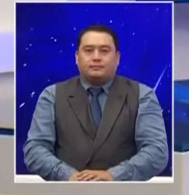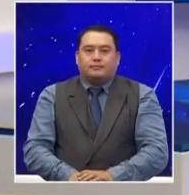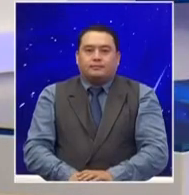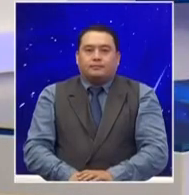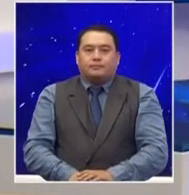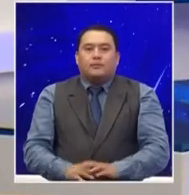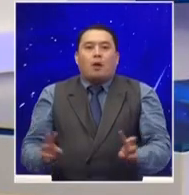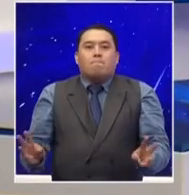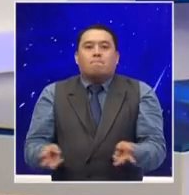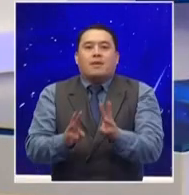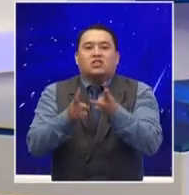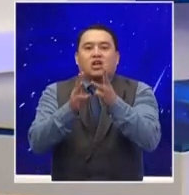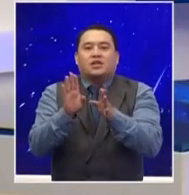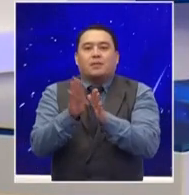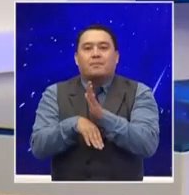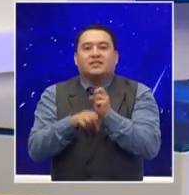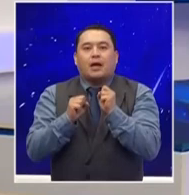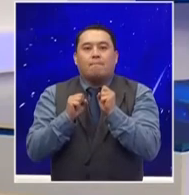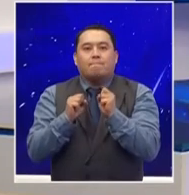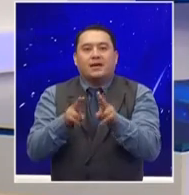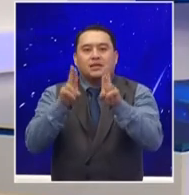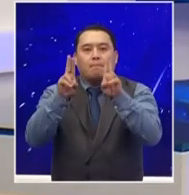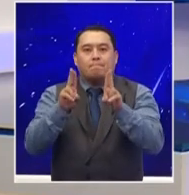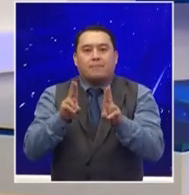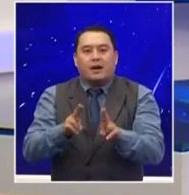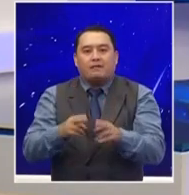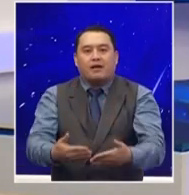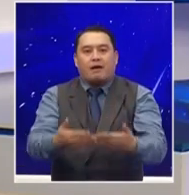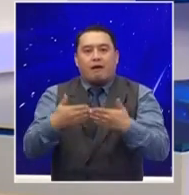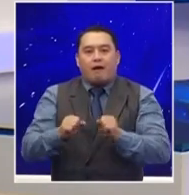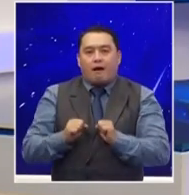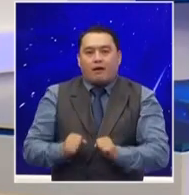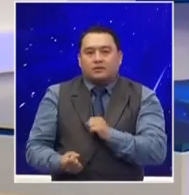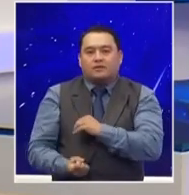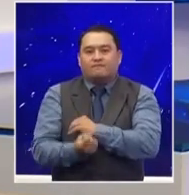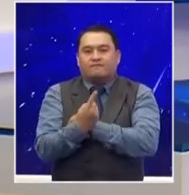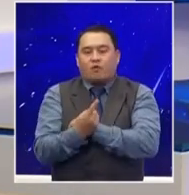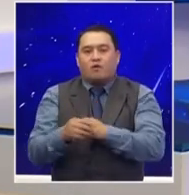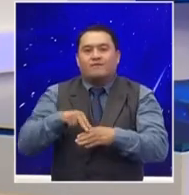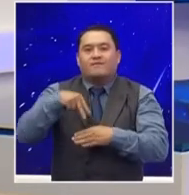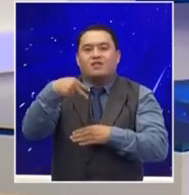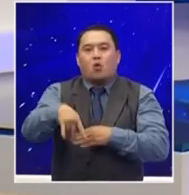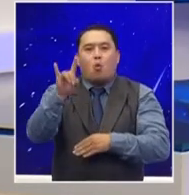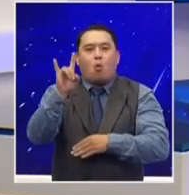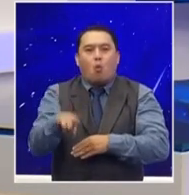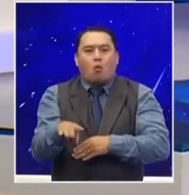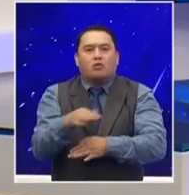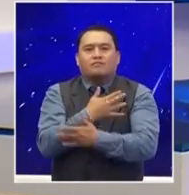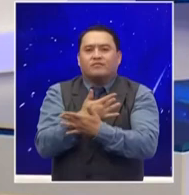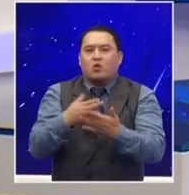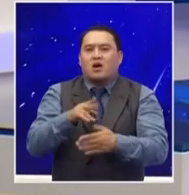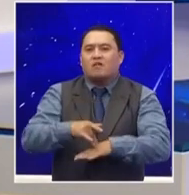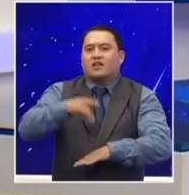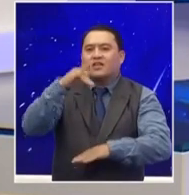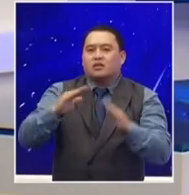Профилактика онлайн. Правила пожарной безопасности, меры предосторожности для недопущения выпадения детей из окон